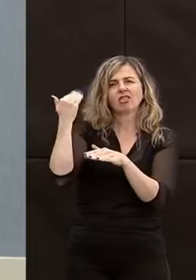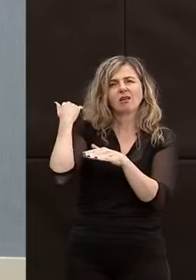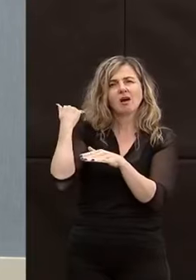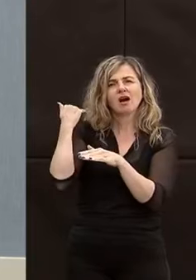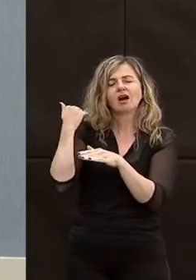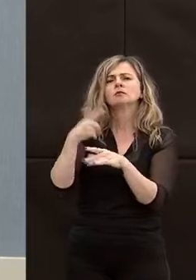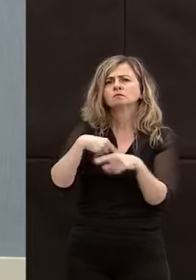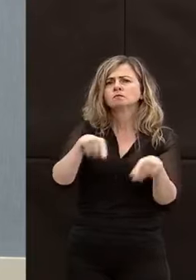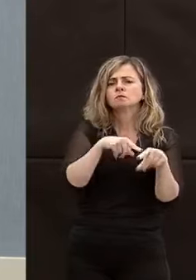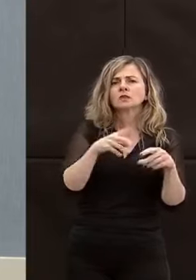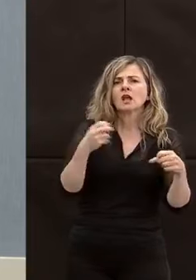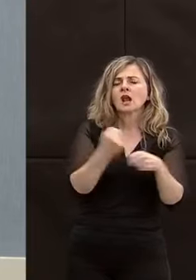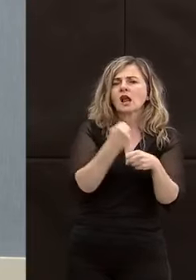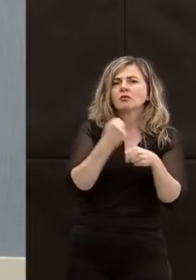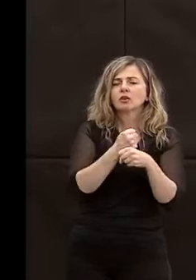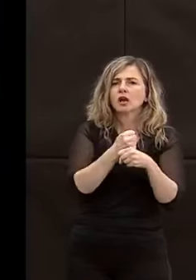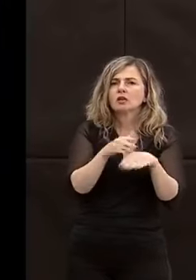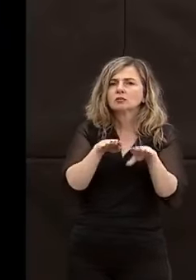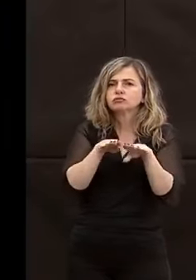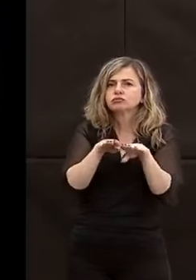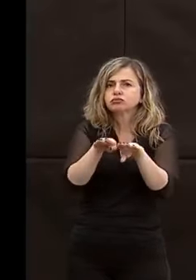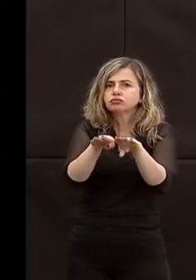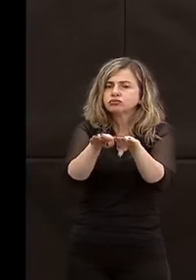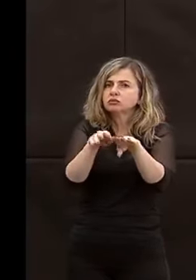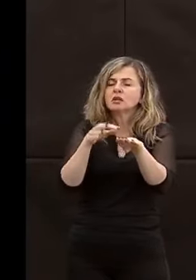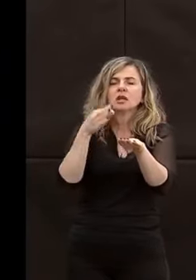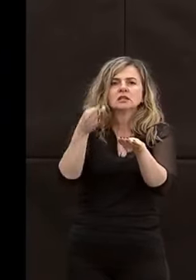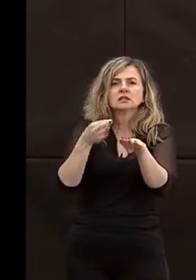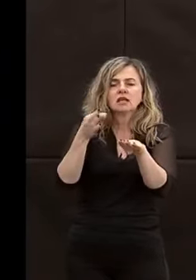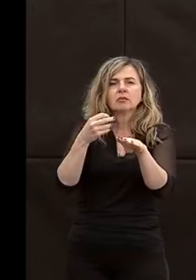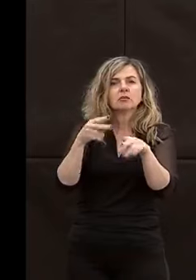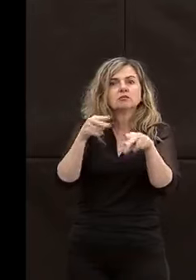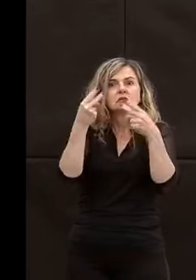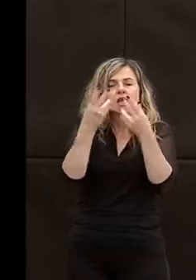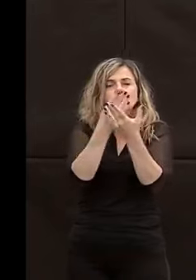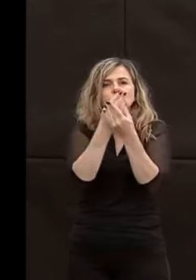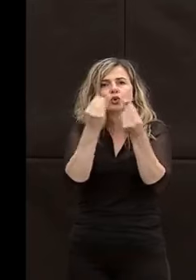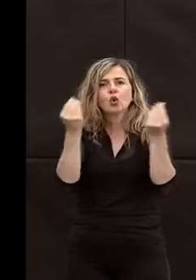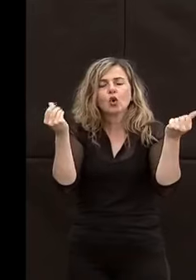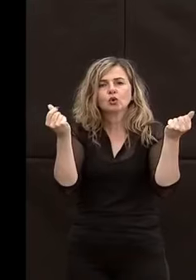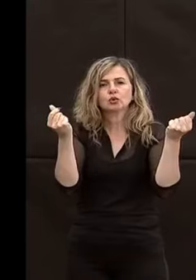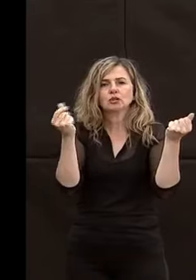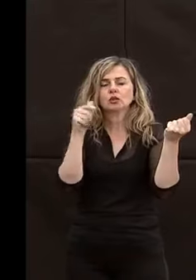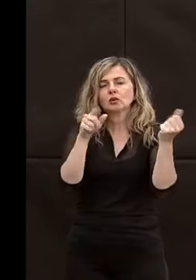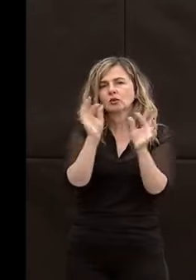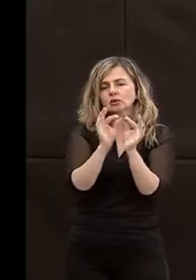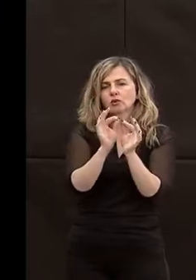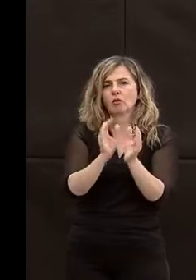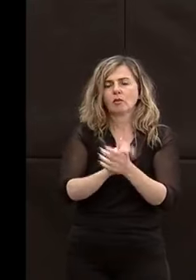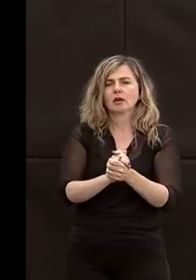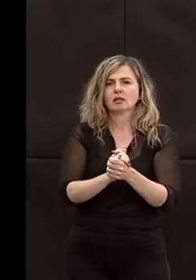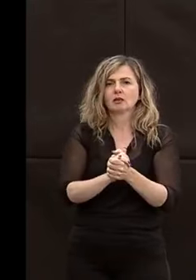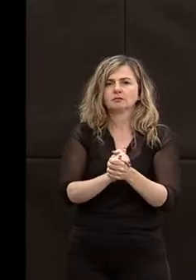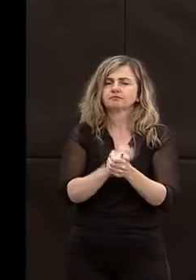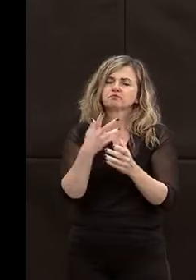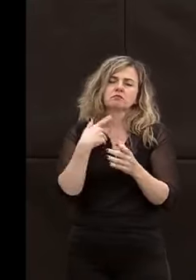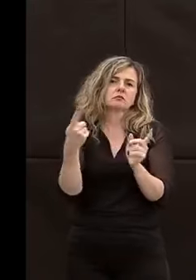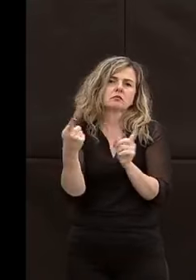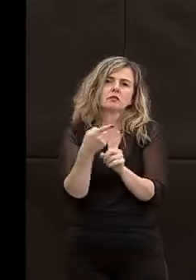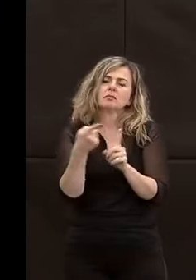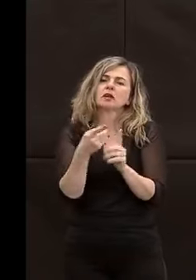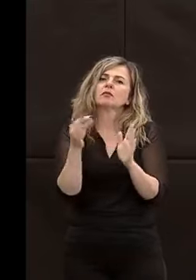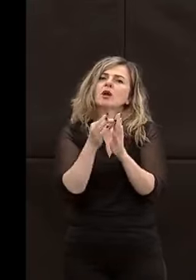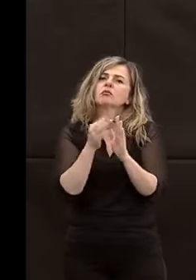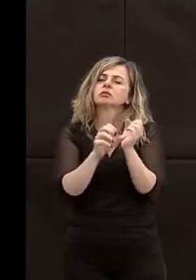abbiamo lavorato fianco a fianco per cercare delle soluzioni in questo momento in breve i punti